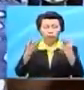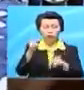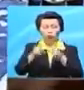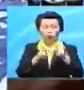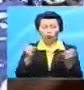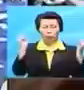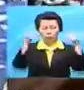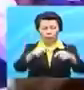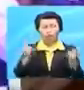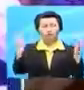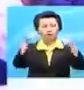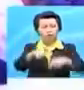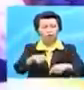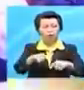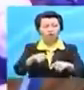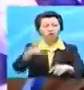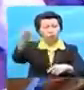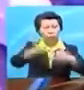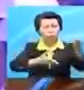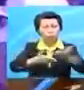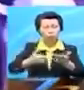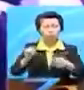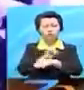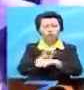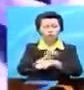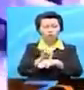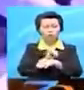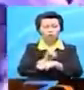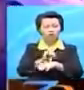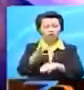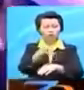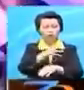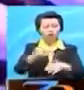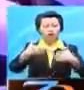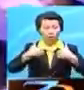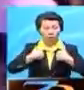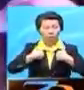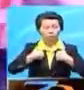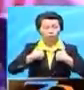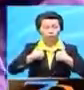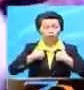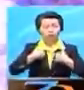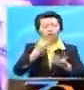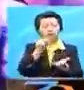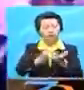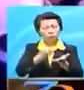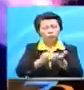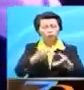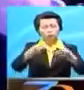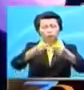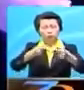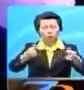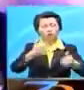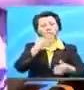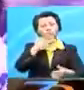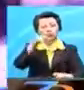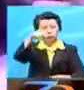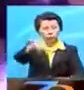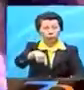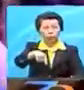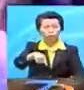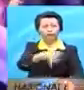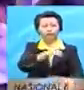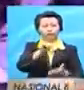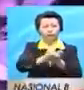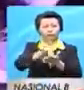pendatang, oil and gas industri dia sentiasa ada ya, rezeki tanah yang bertuah ini ya,